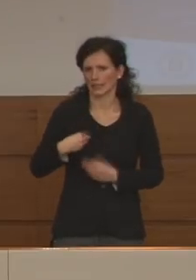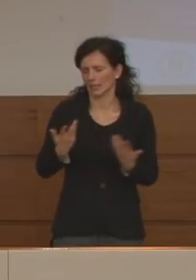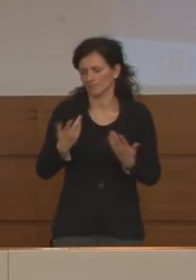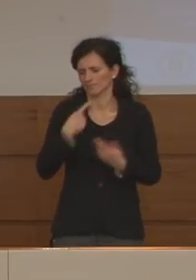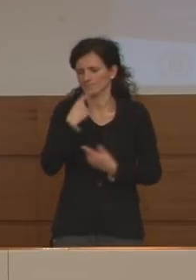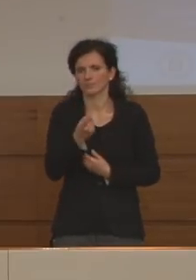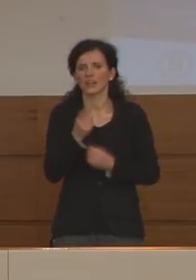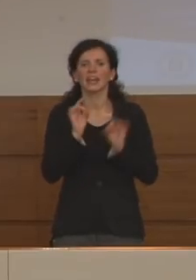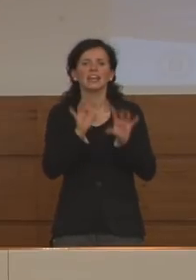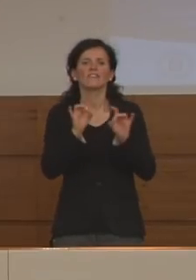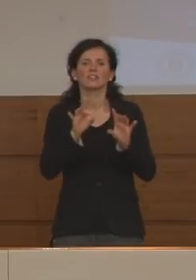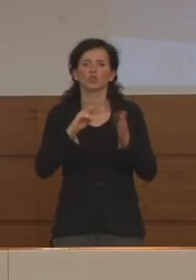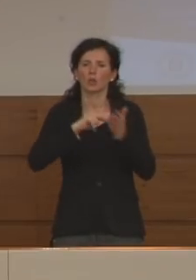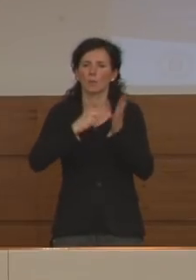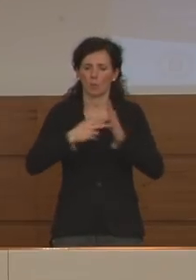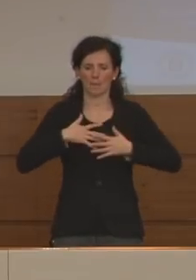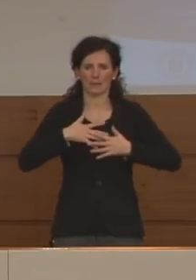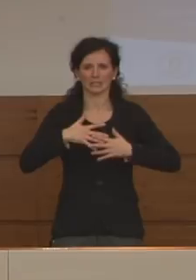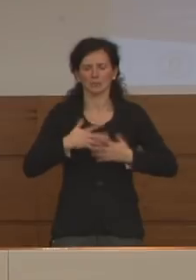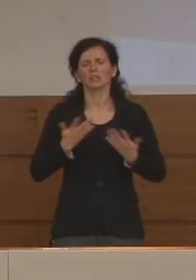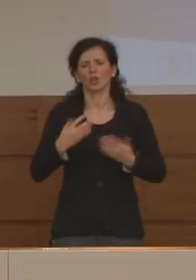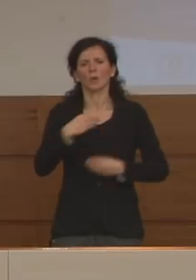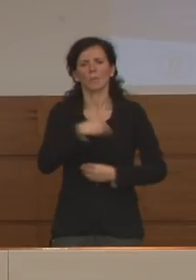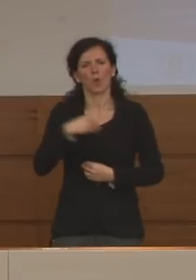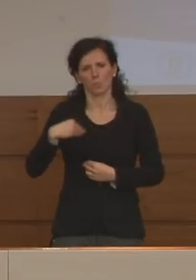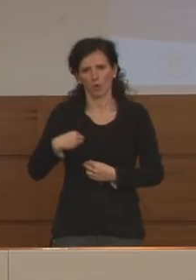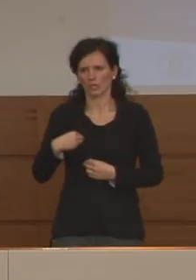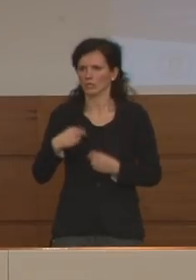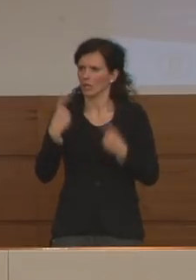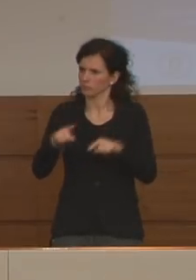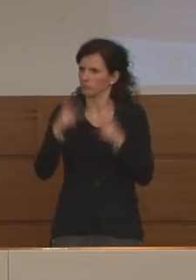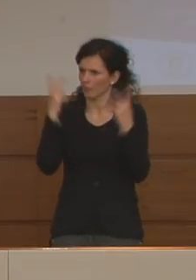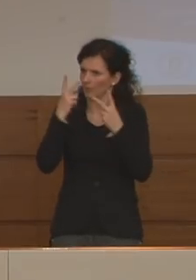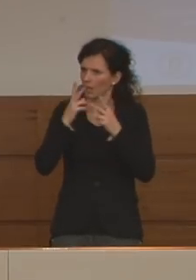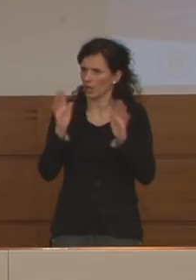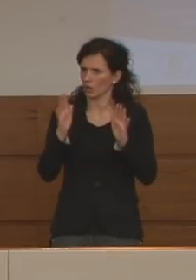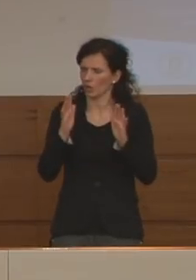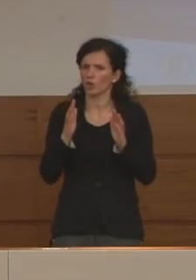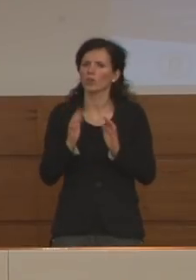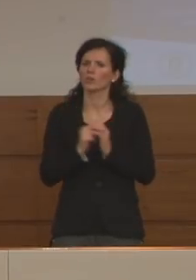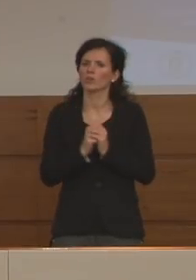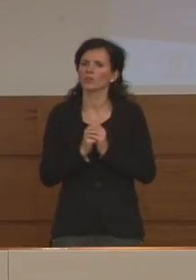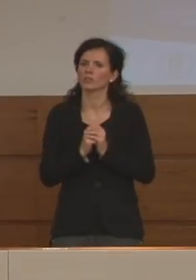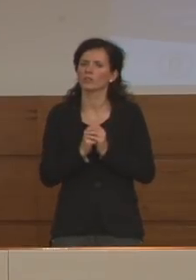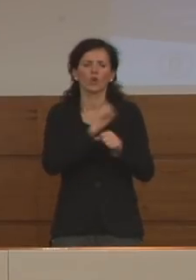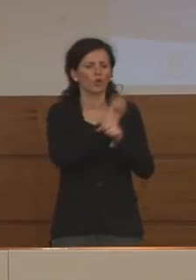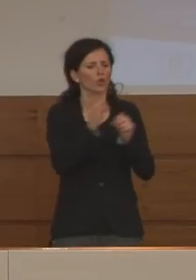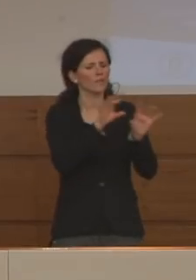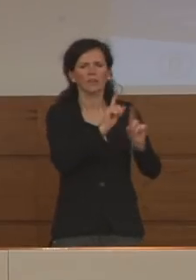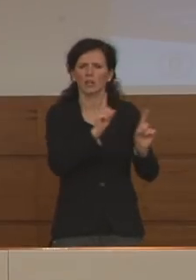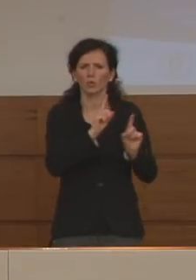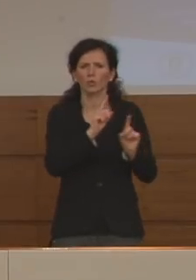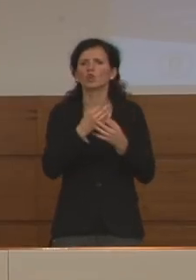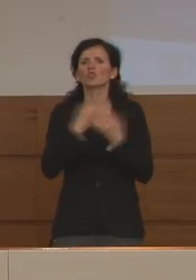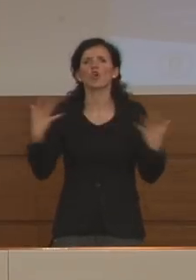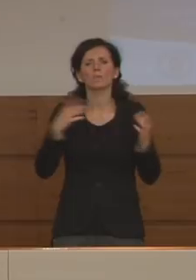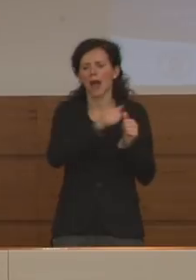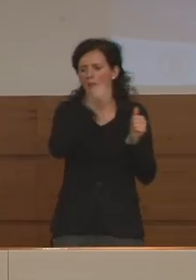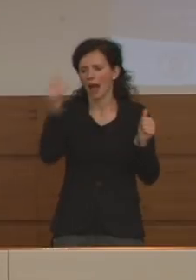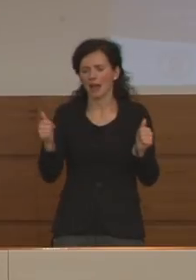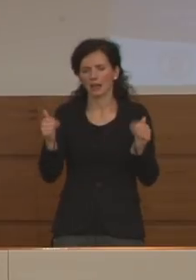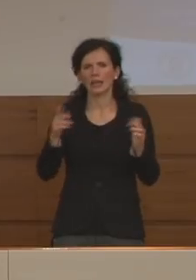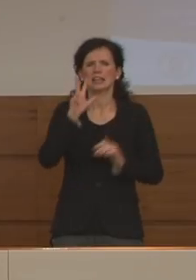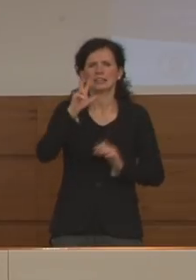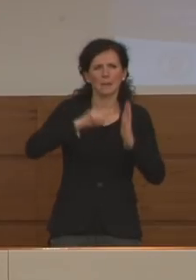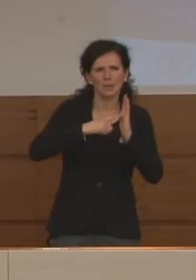infezione dell'apparato respiratorio questo è molto vero tutti gli anni noi abbiamo circa 3 milioni e mezzo 3 milioni 800 mila